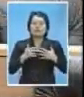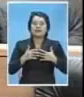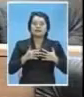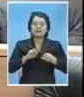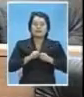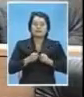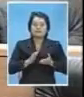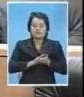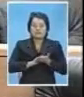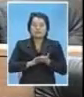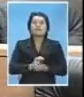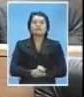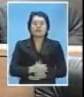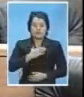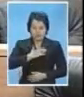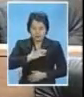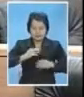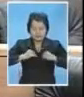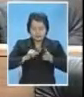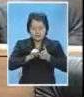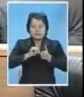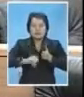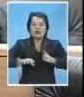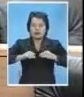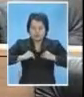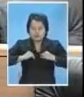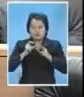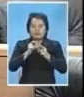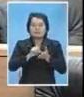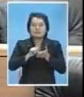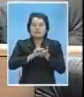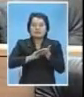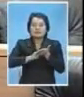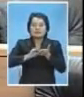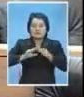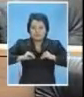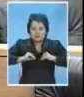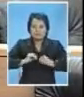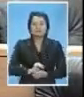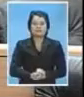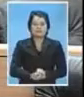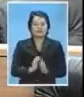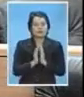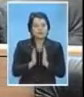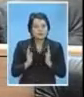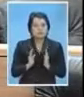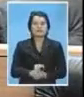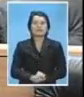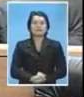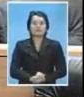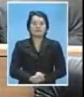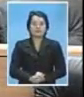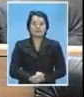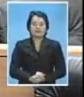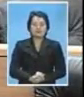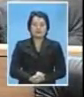านผมขออนุญาตถอนคำพูดคำว่าเด็กเลี้ยงแกะ ครับขอบคุณฮะ ครับท่